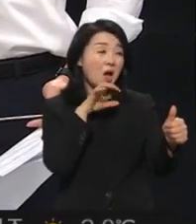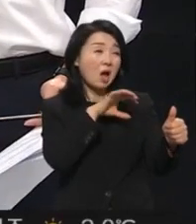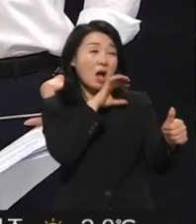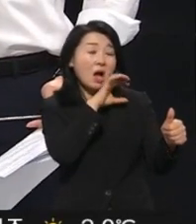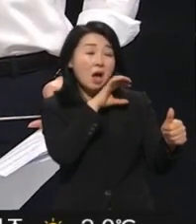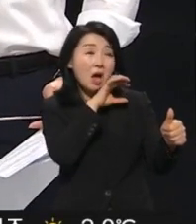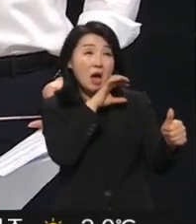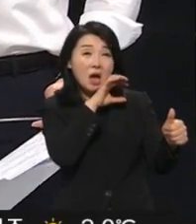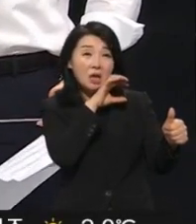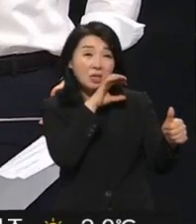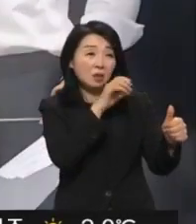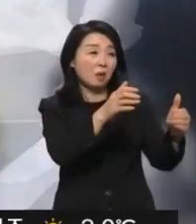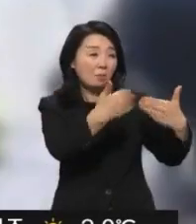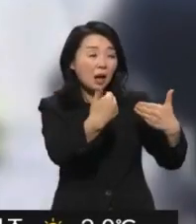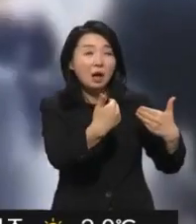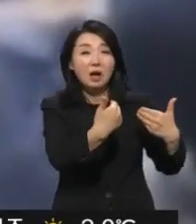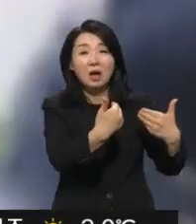꼬집었는데요.